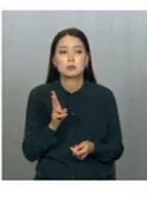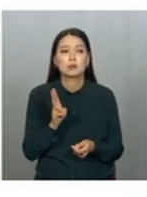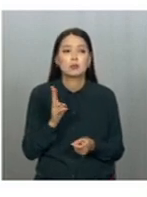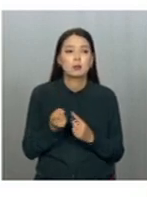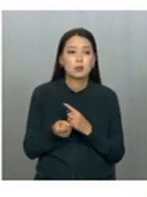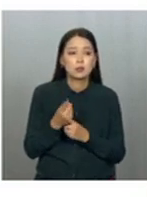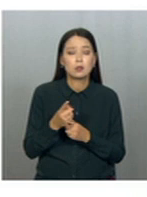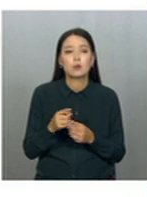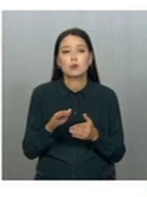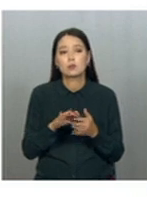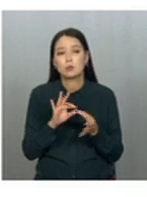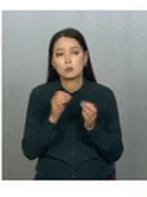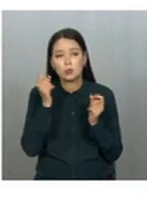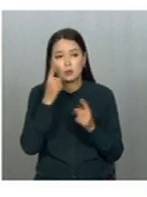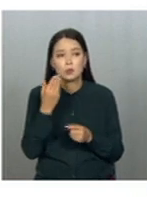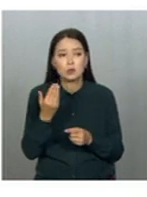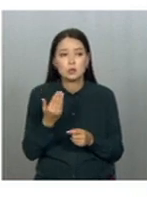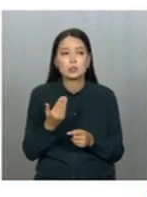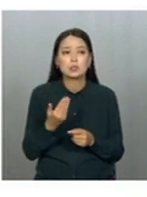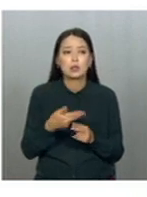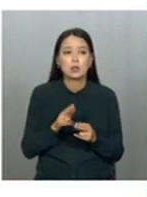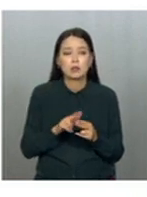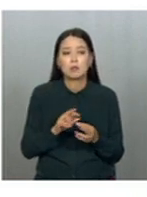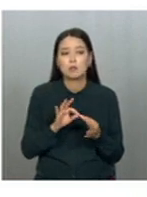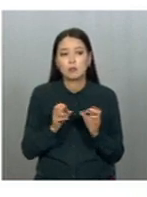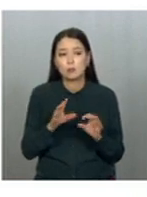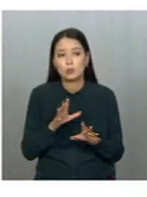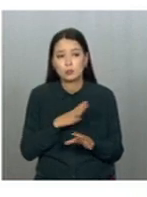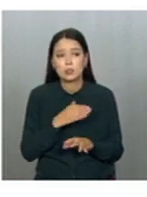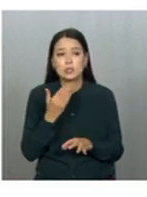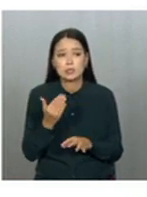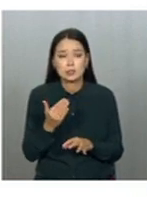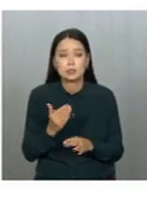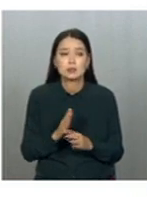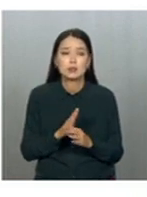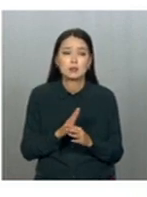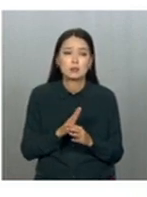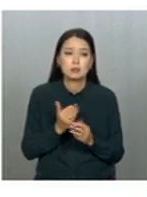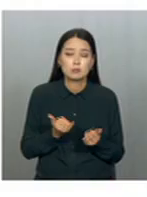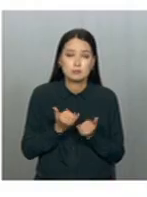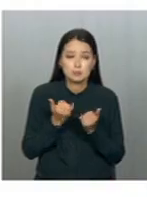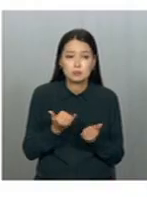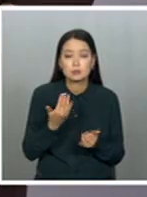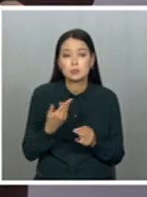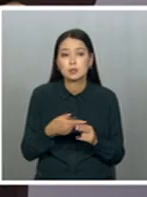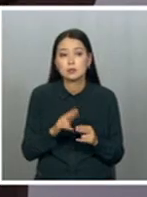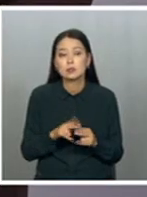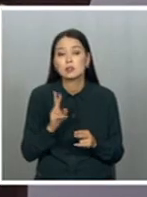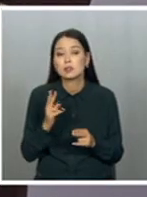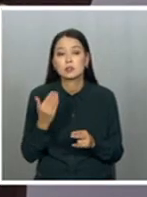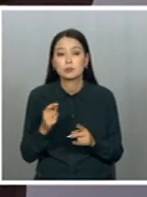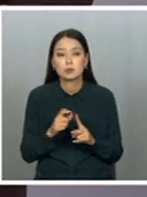жөннен кетіп, жосықтан асқан ділмәрсу болар еді. Сіз деп кесіп айтам. Бұл кімнің сөзі?